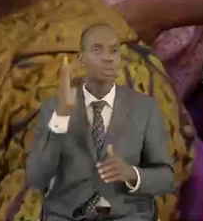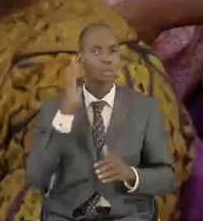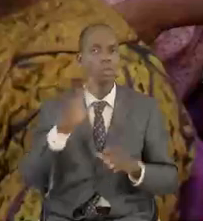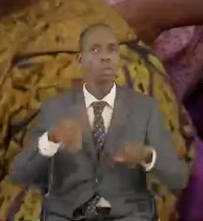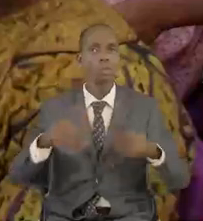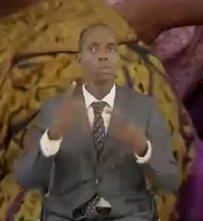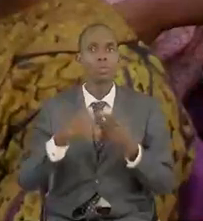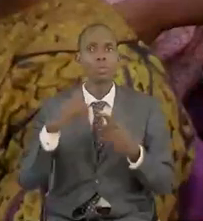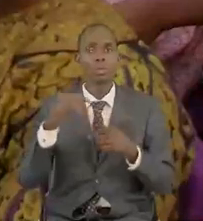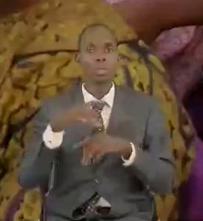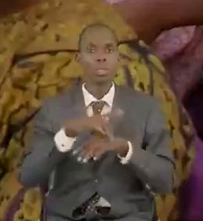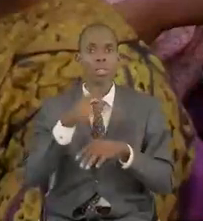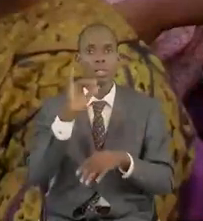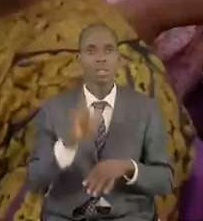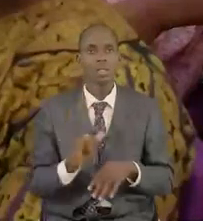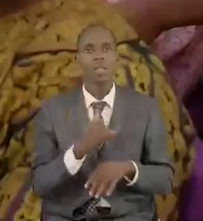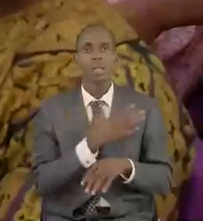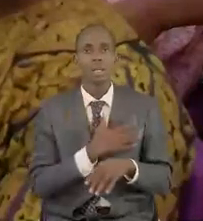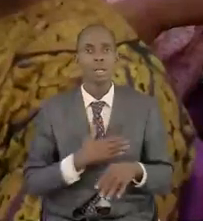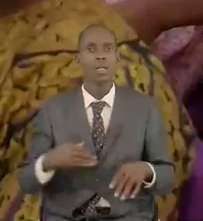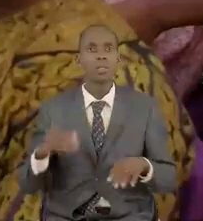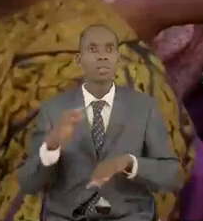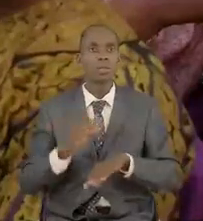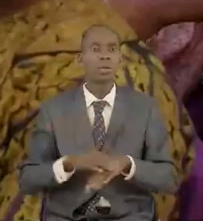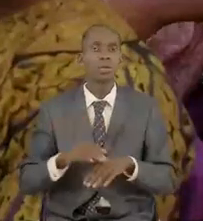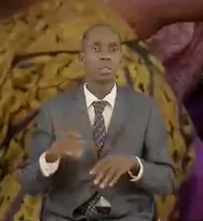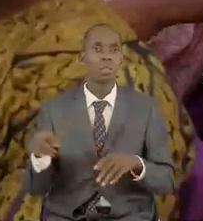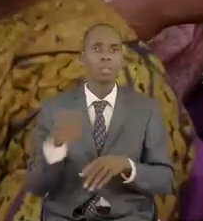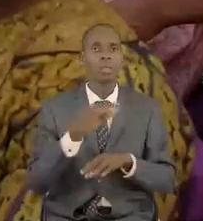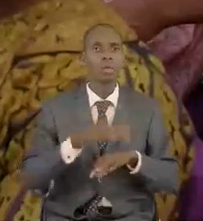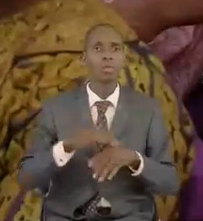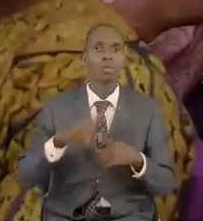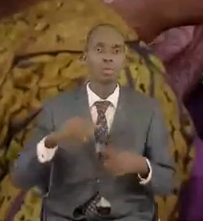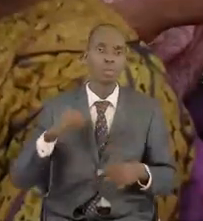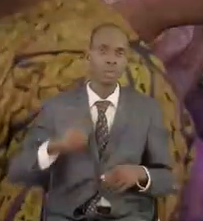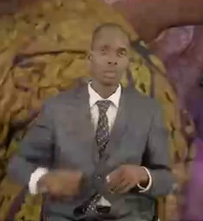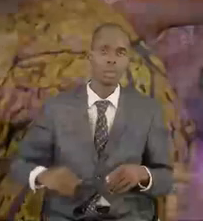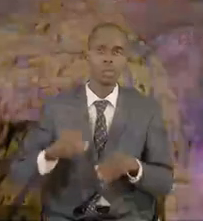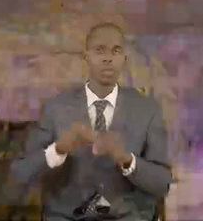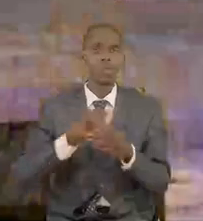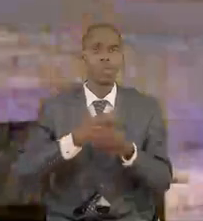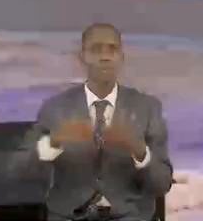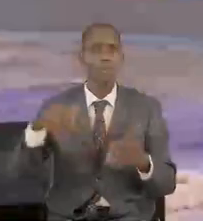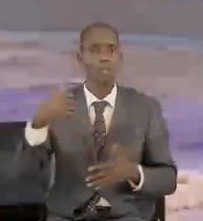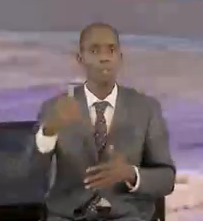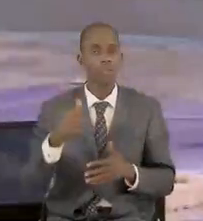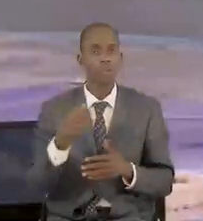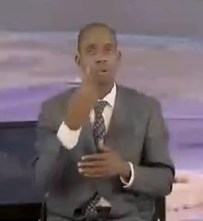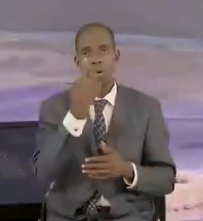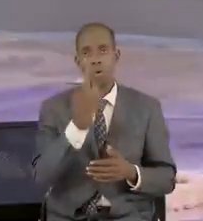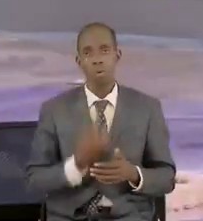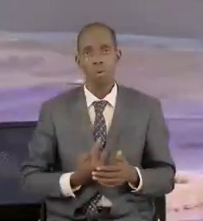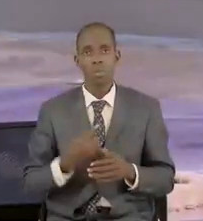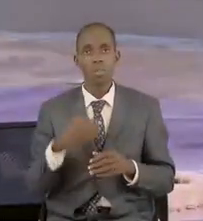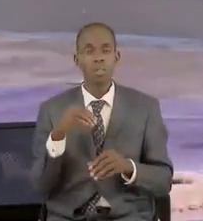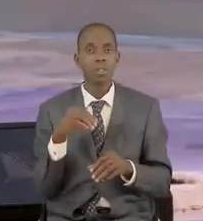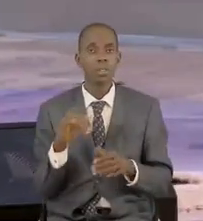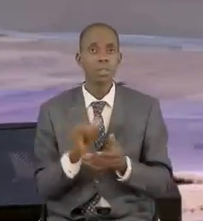nos vers les païens et eux vers les circoncis et le verset 10 et